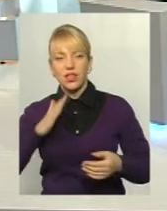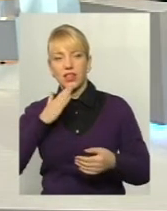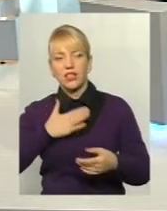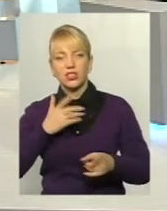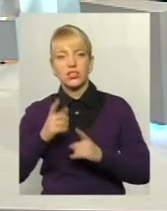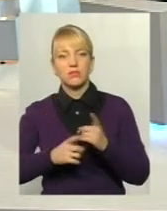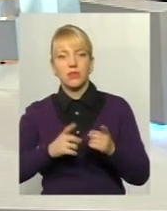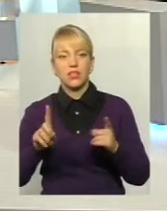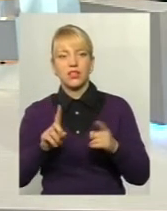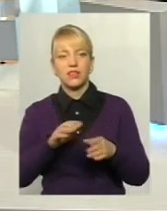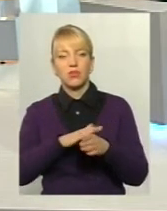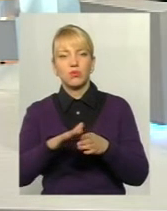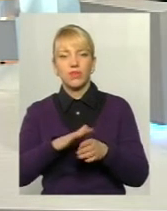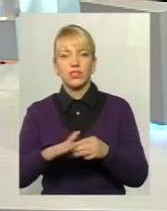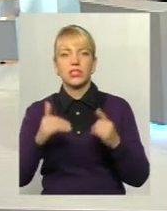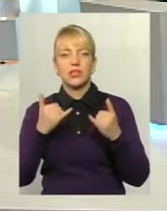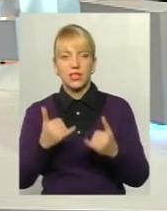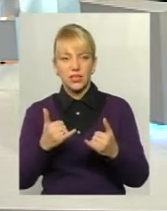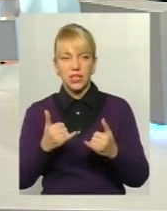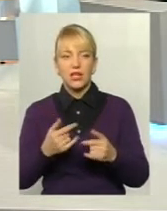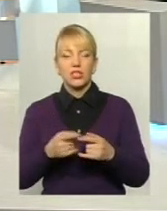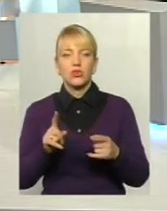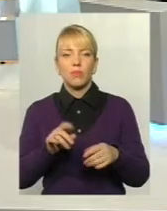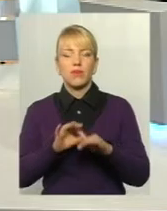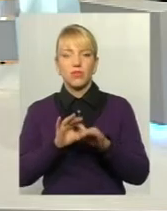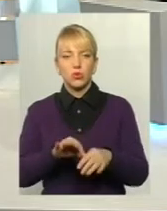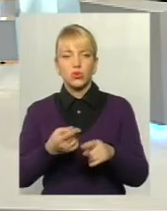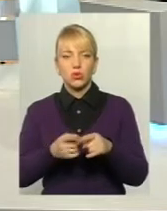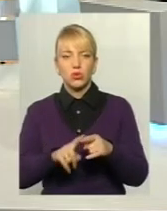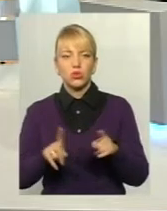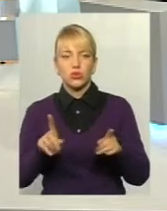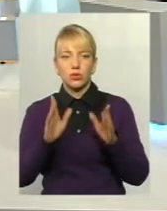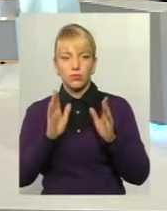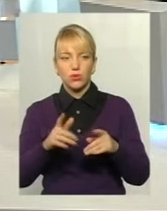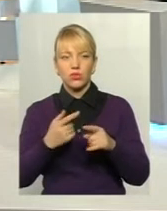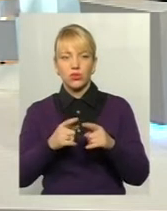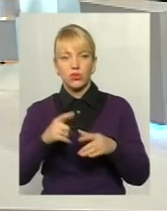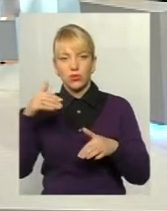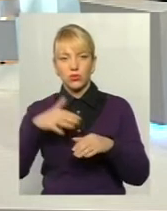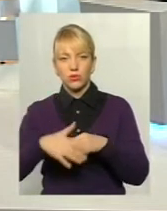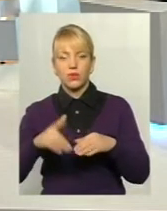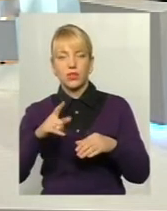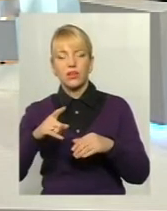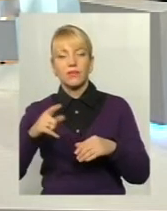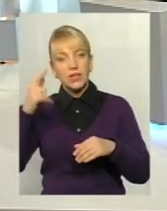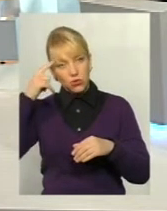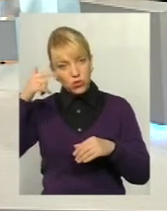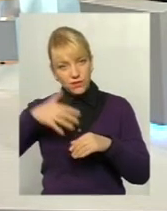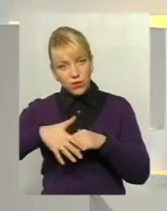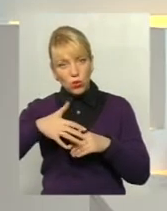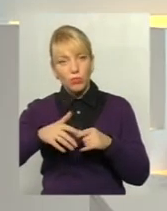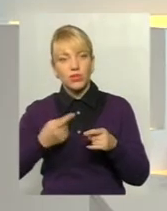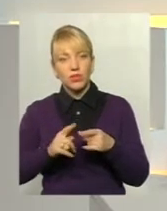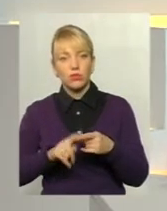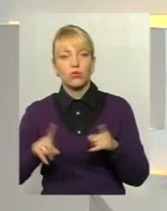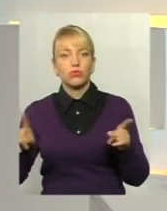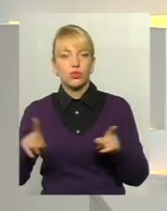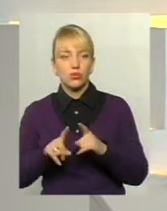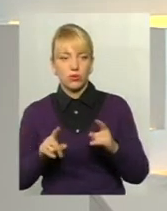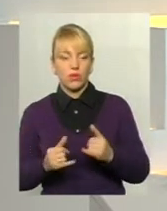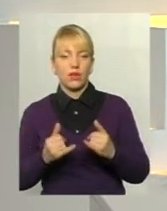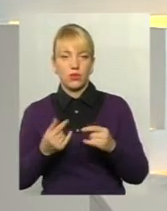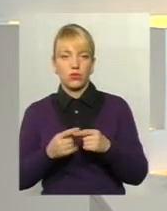зміни, які відбуваються нині, приведуть до того, що буде те розуміння і усвідомлення, що для того,